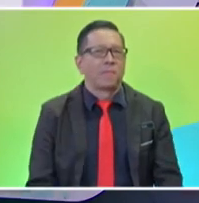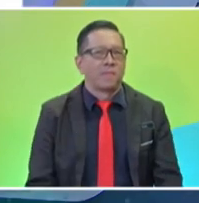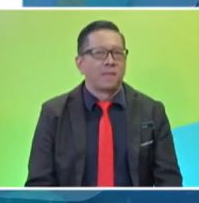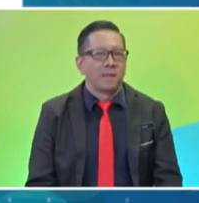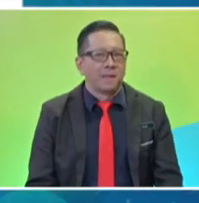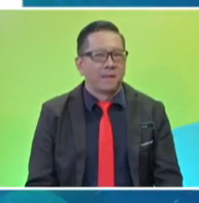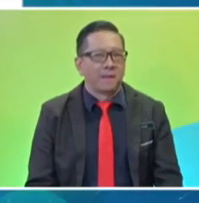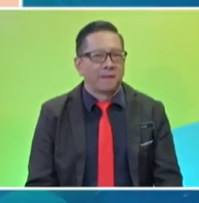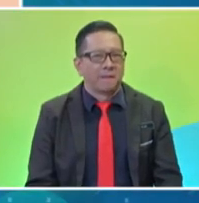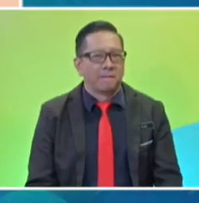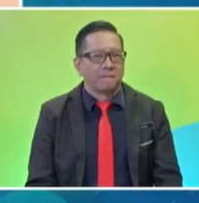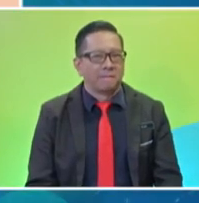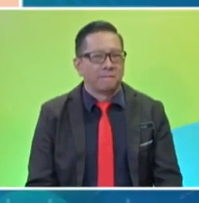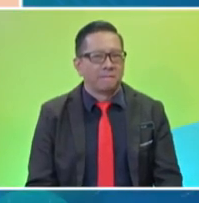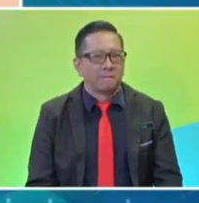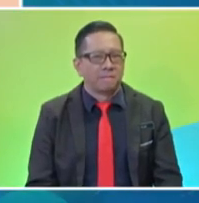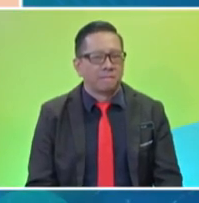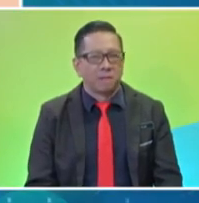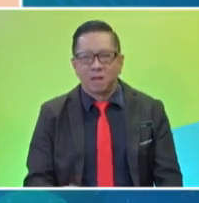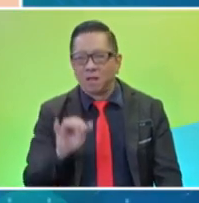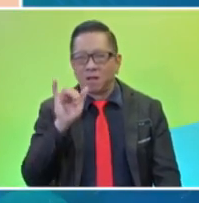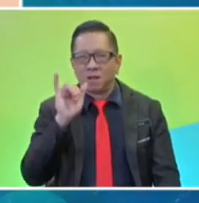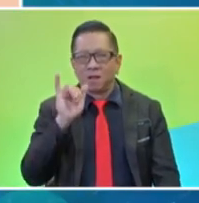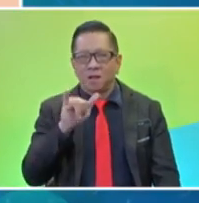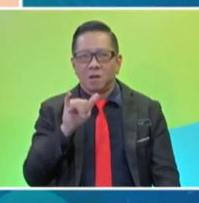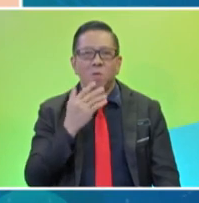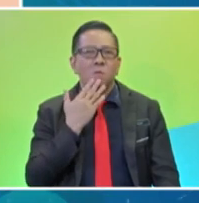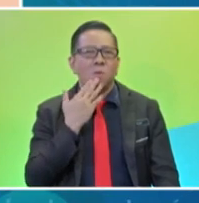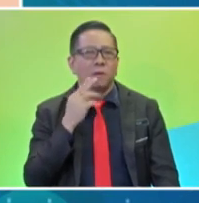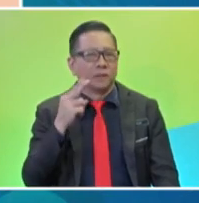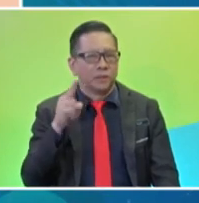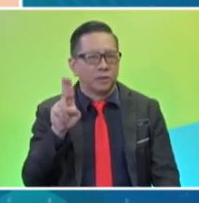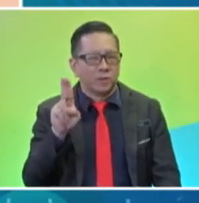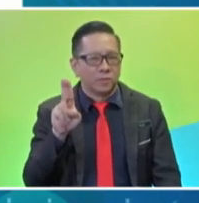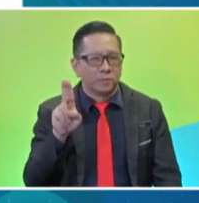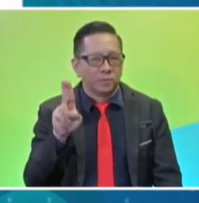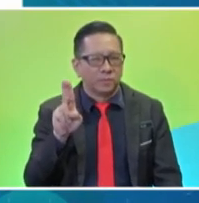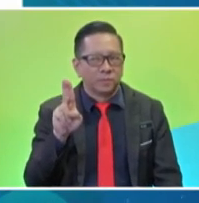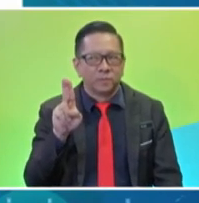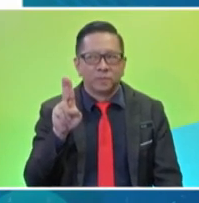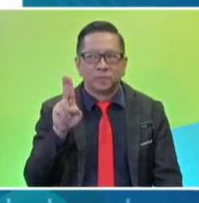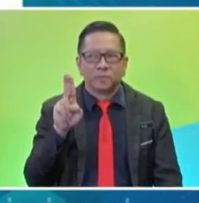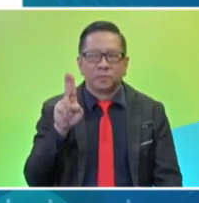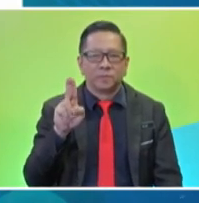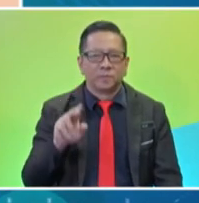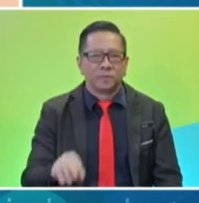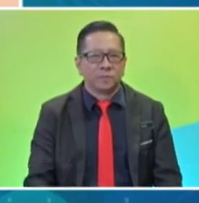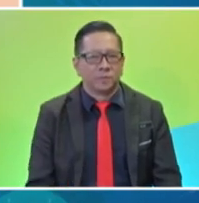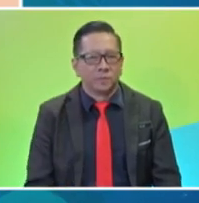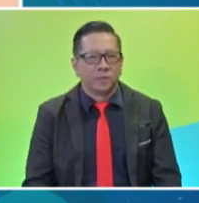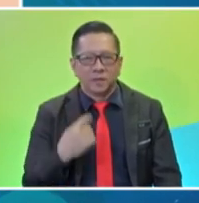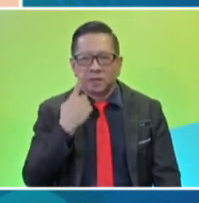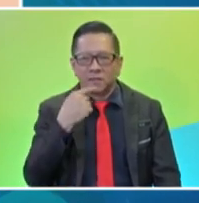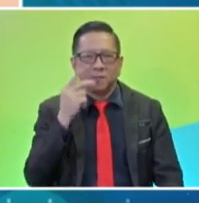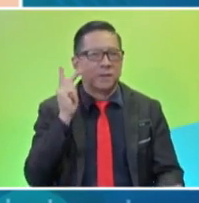pintu Warna hijau ya Warna hijau ya hijaukah yang